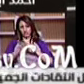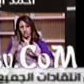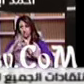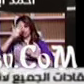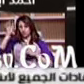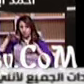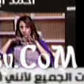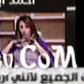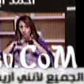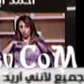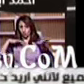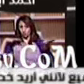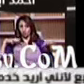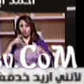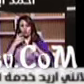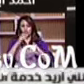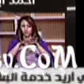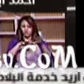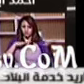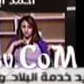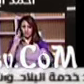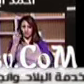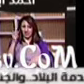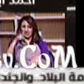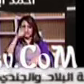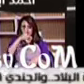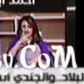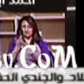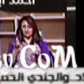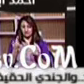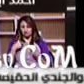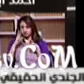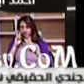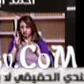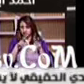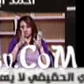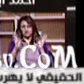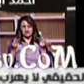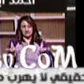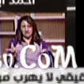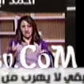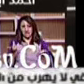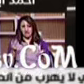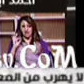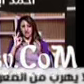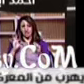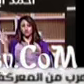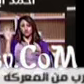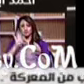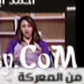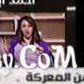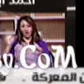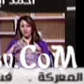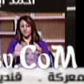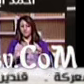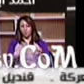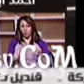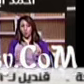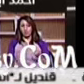واللي يقولها اس حقكم واللي يقول لا يوم 30 يا جماعه احنا شعب واقسم لك بالله اطيب شعب في الدنيا